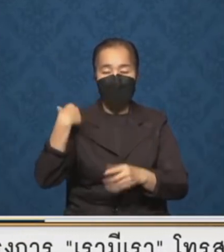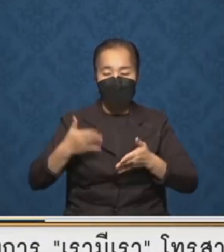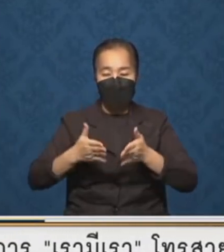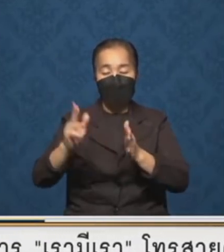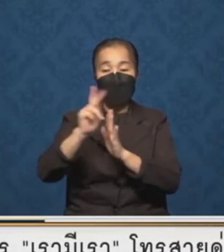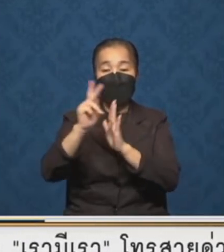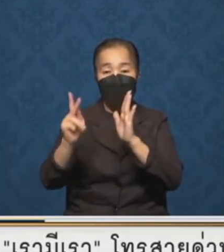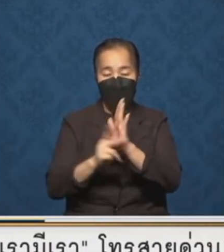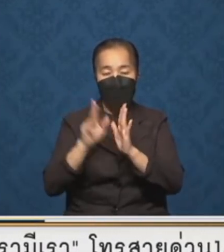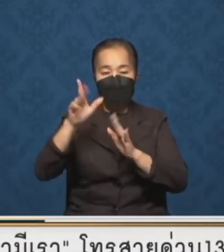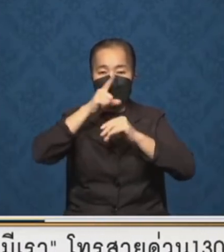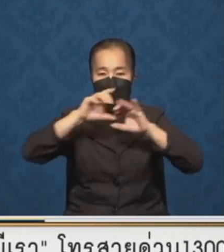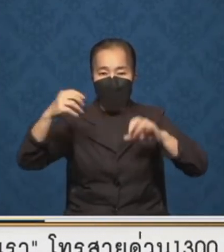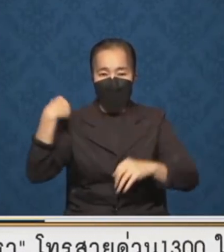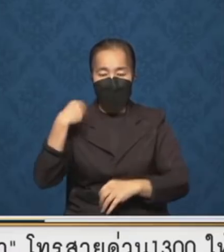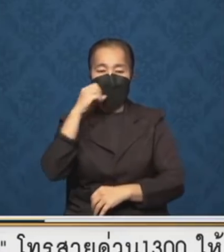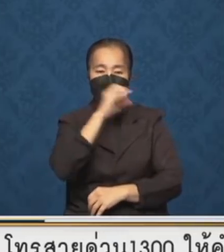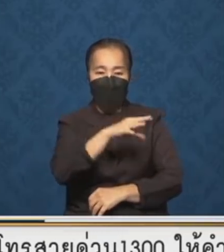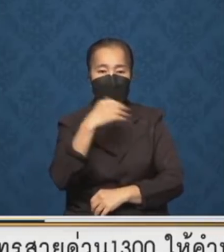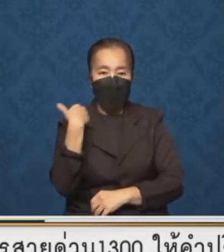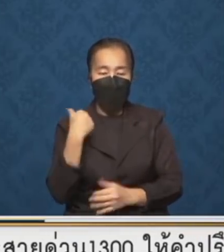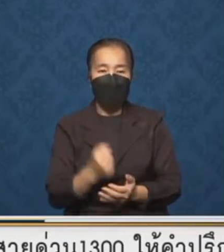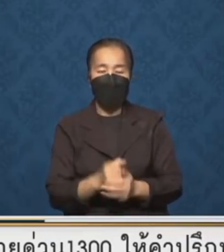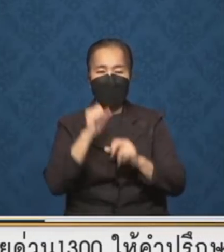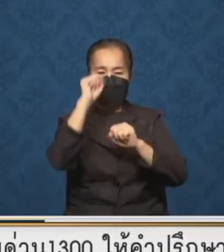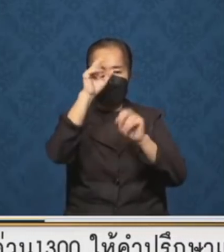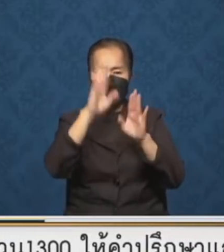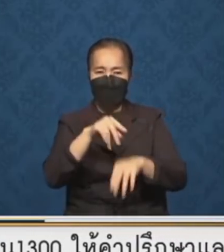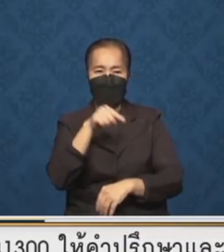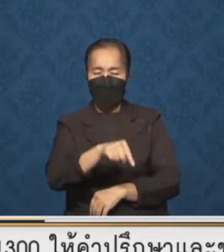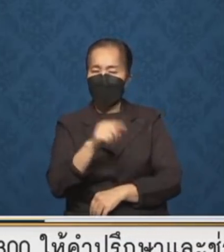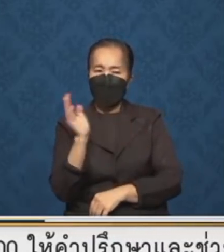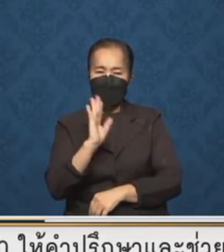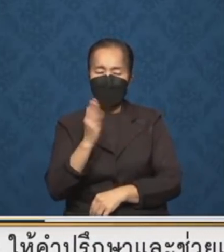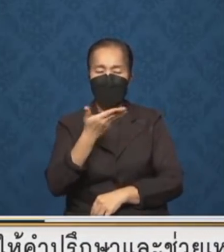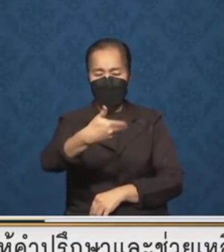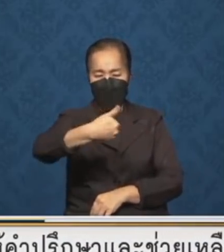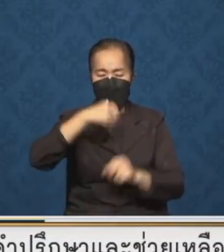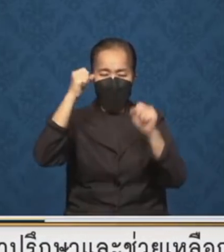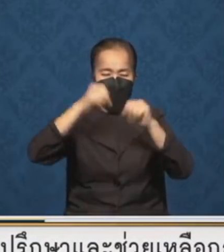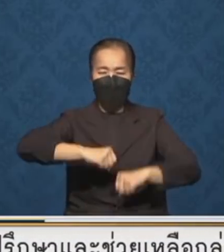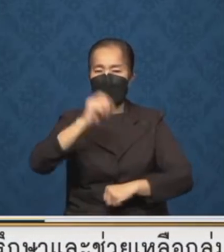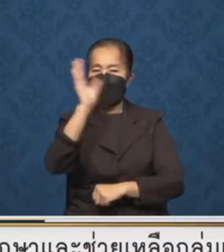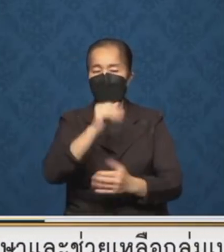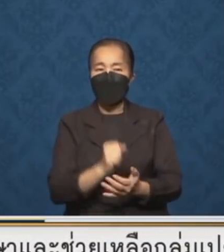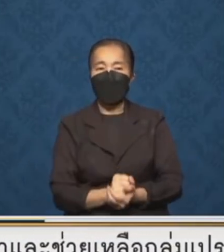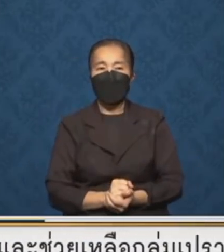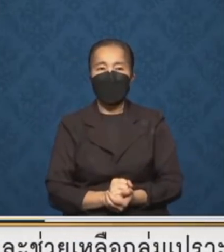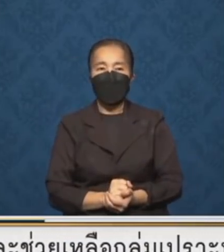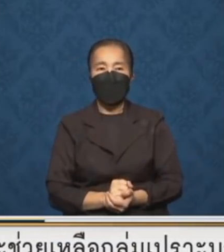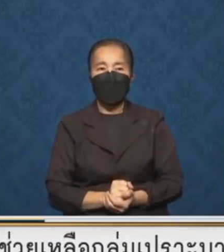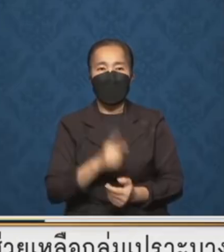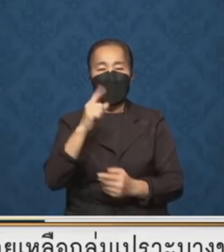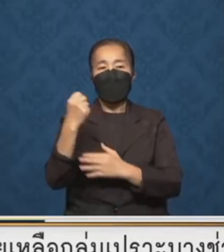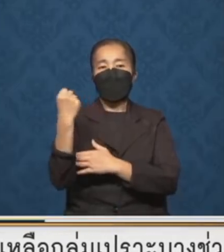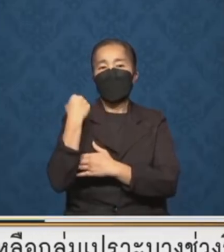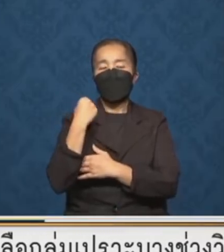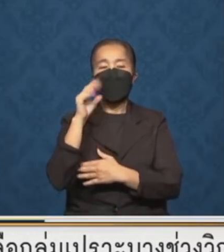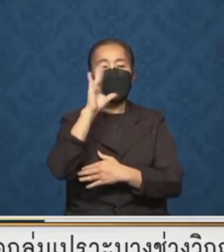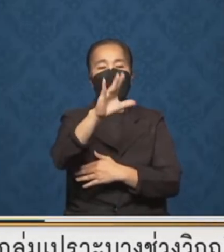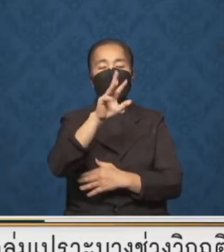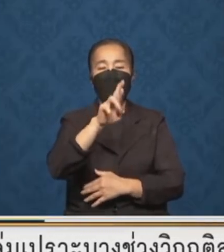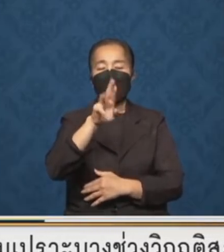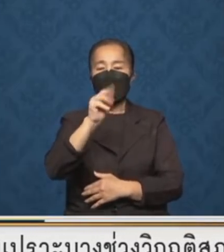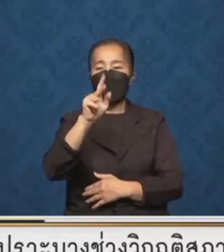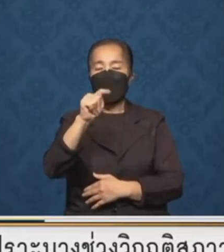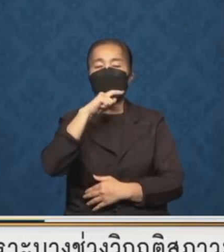งครม.ครับว่าประกาศแบบนี้มันไม่ต้องขอความเห็นชอบมันเป็นอำนาจของรัฐมนตรีอยู่แล้ว